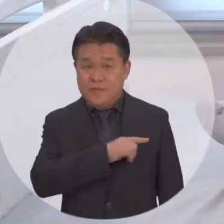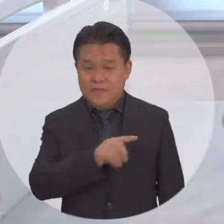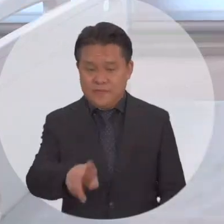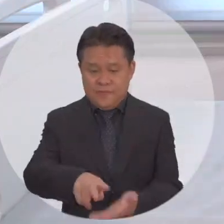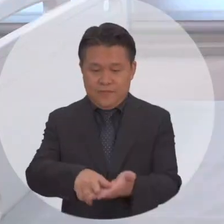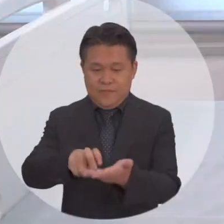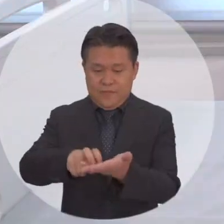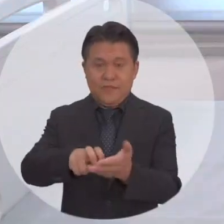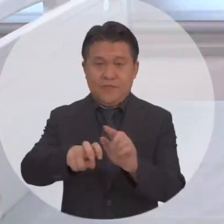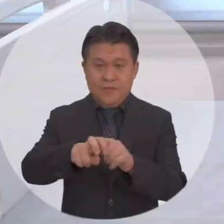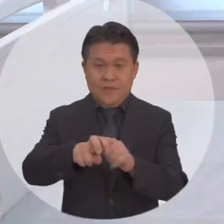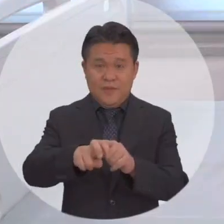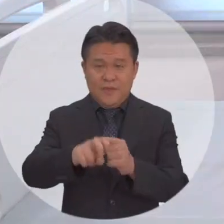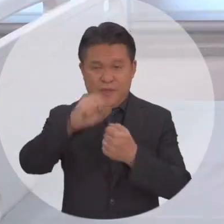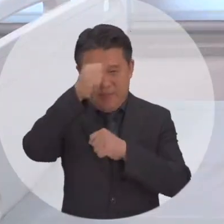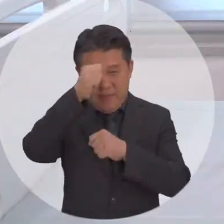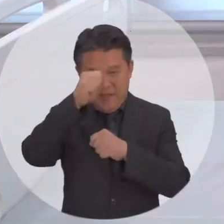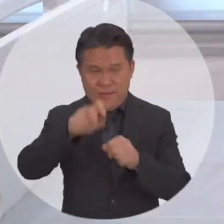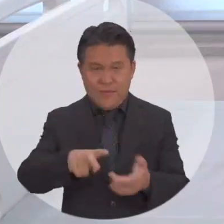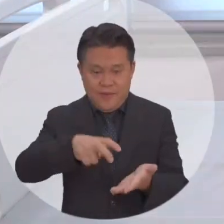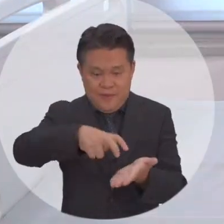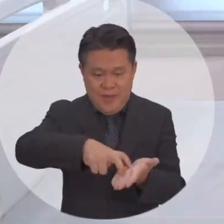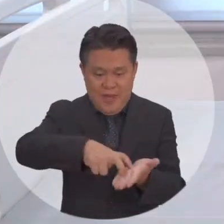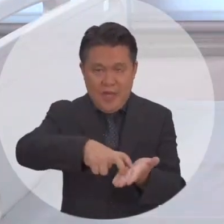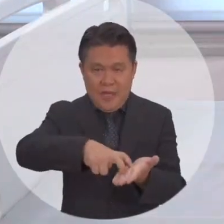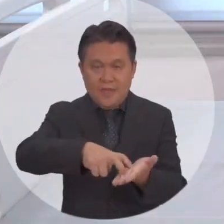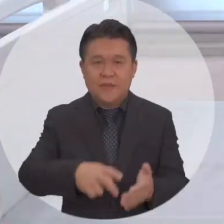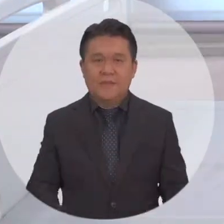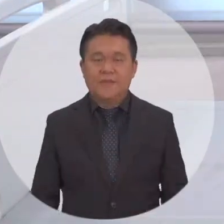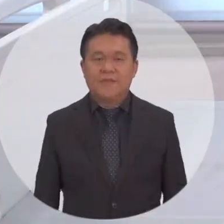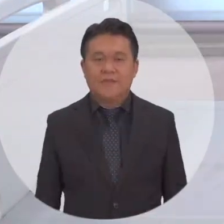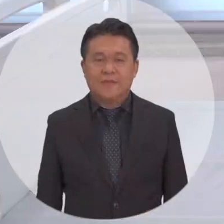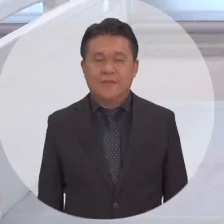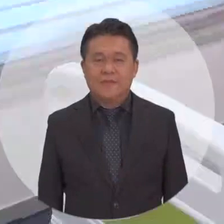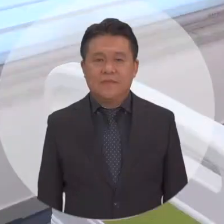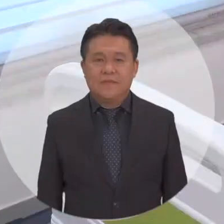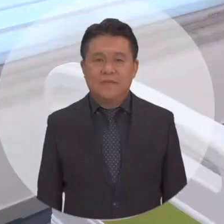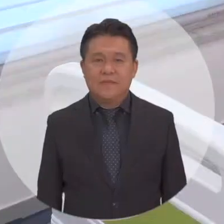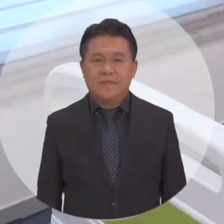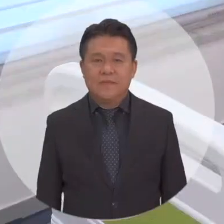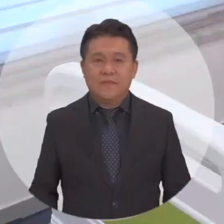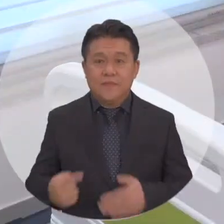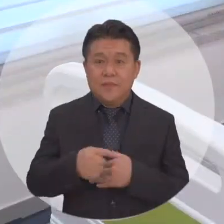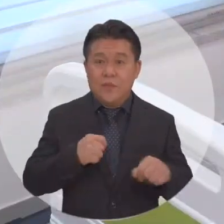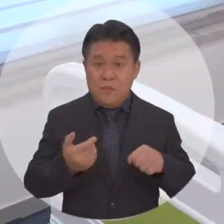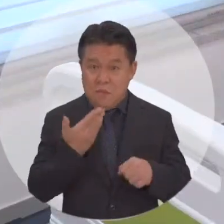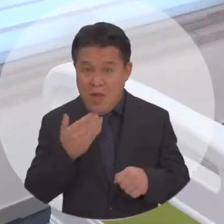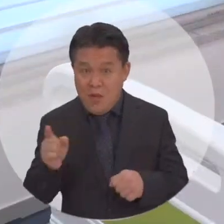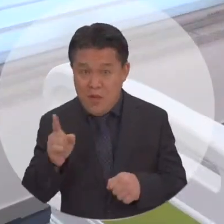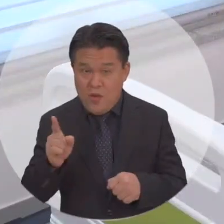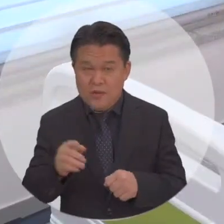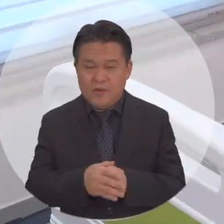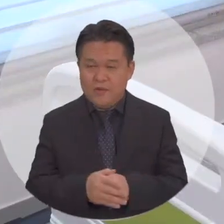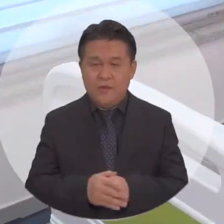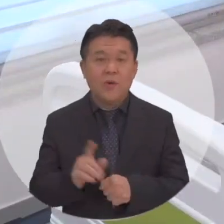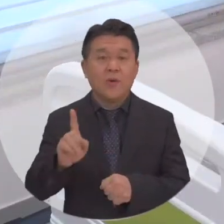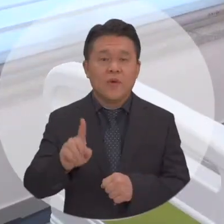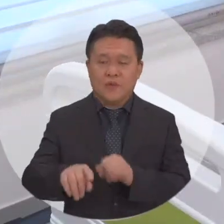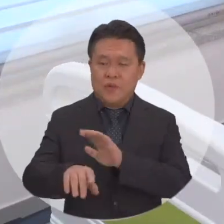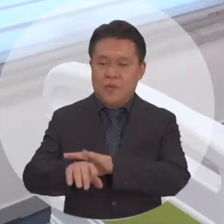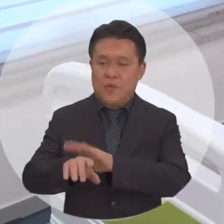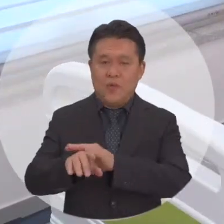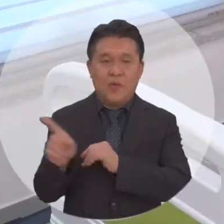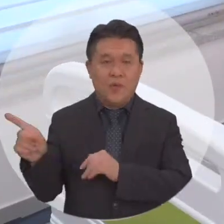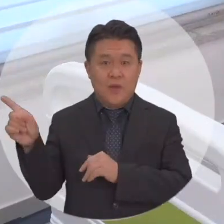대상자의 무릎을 세워 발바닥이 침대 바닥에 닿도록 합니다. 대상자가 몸을 움직일 수 있는